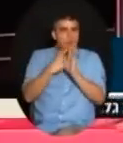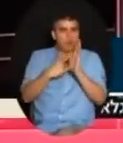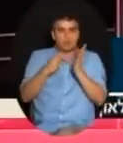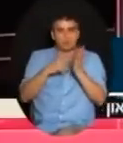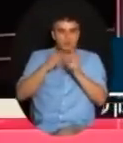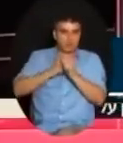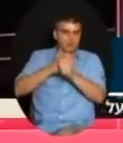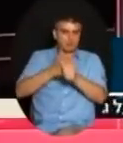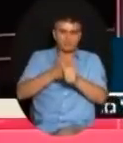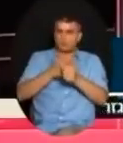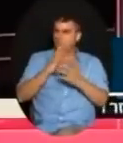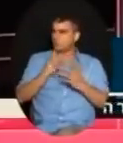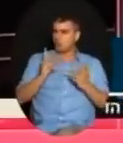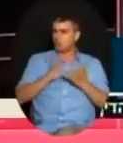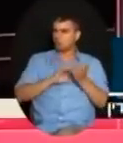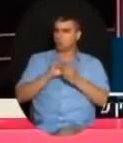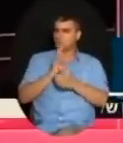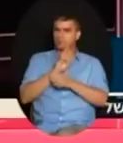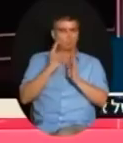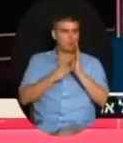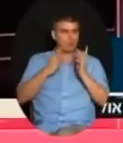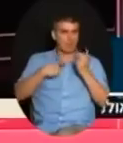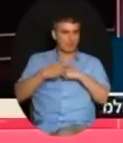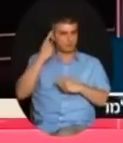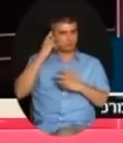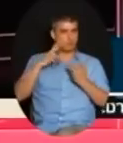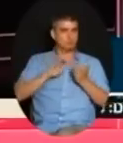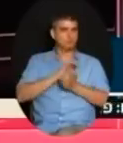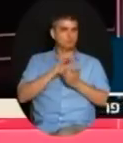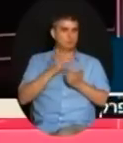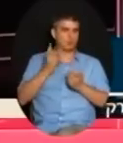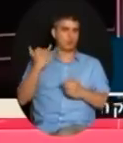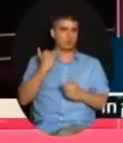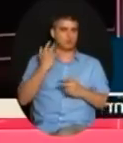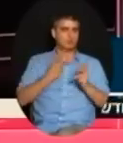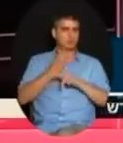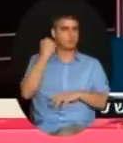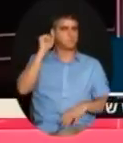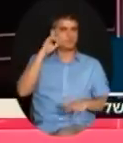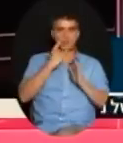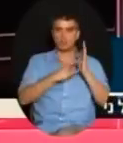יש רדיפה. נורא לא מורכב לשמור על החוק. להפך, לדעתי הרבה יותר מסובך כל הזמן לעבור על